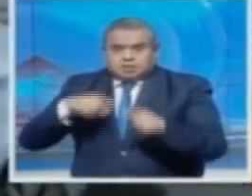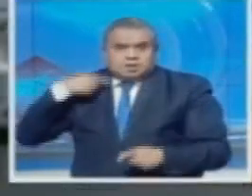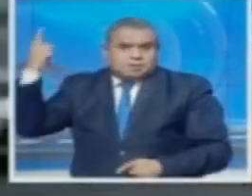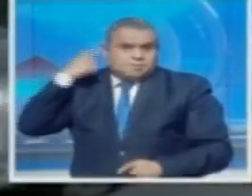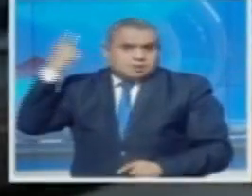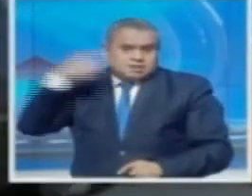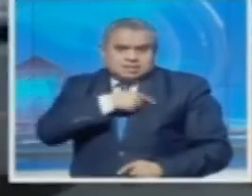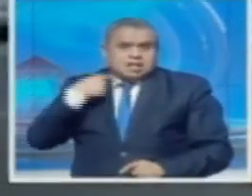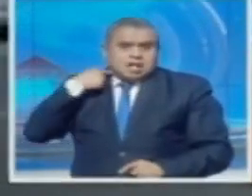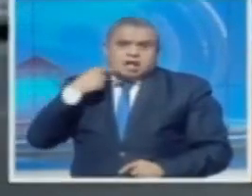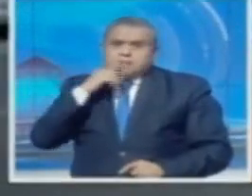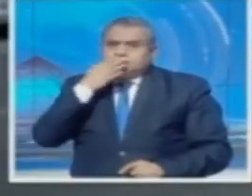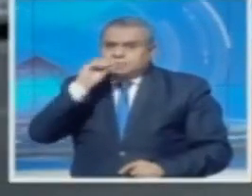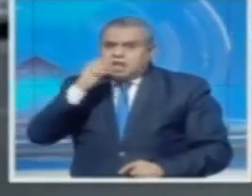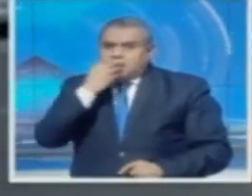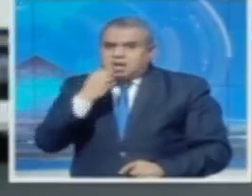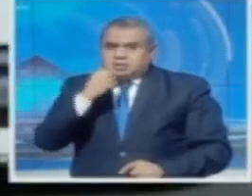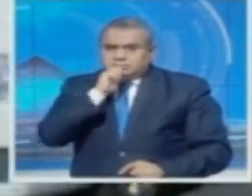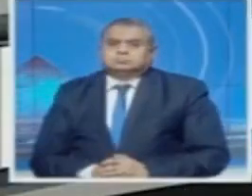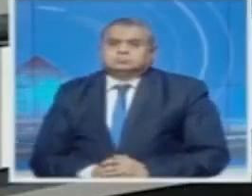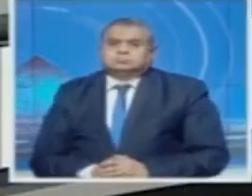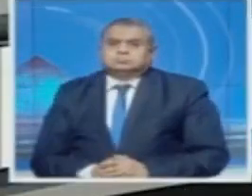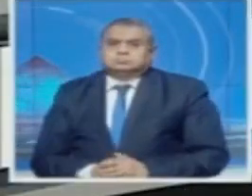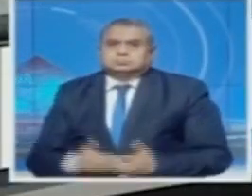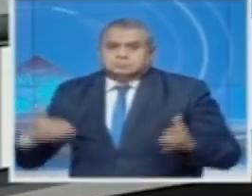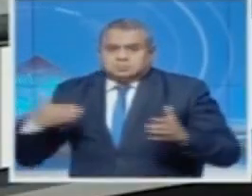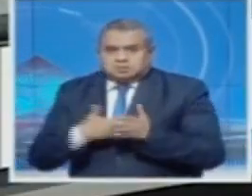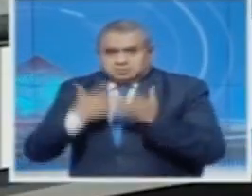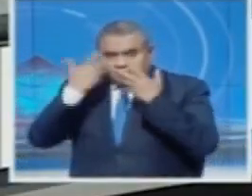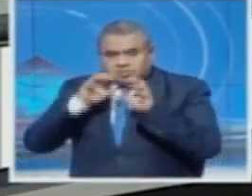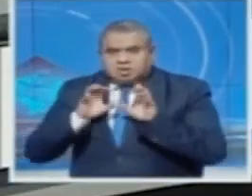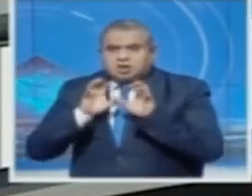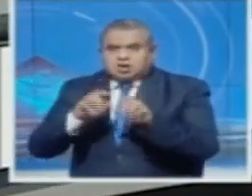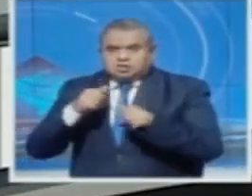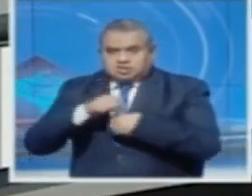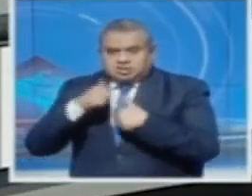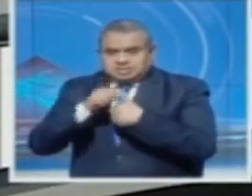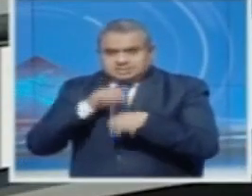عبد الله بركات، التلفزيون المصري. وصلنا وحضراتكم إلى ختام